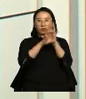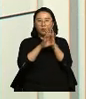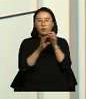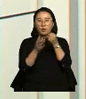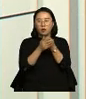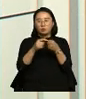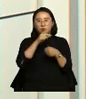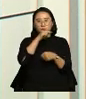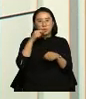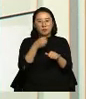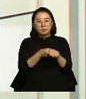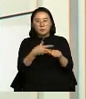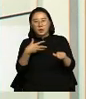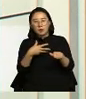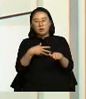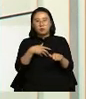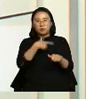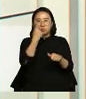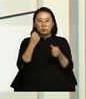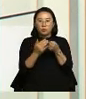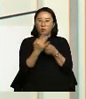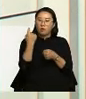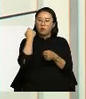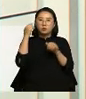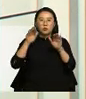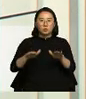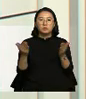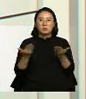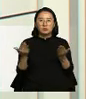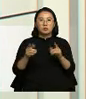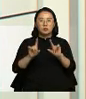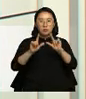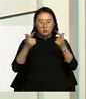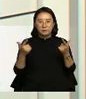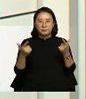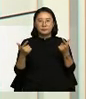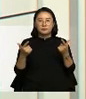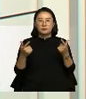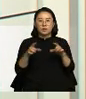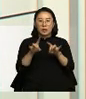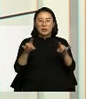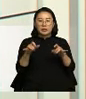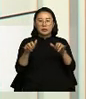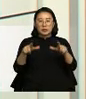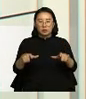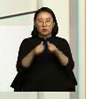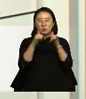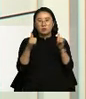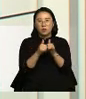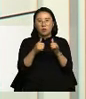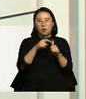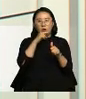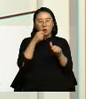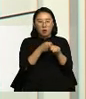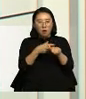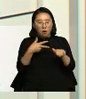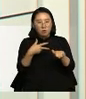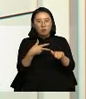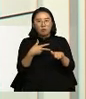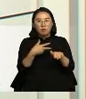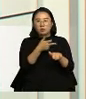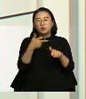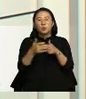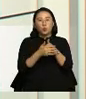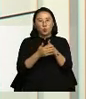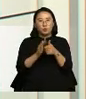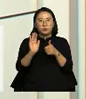코로나19에 따른 헌혈 감소와 혈액 부족, 어제 오늘 일이 아닙니다. 이럴 때각 지역 사회 단체들의 헌혈 참여는 큰 도움이 아닐